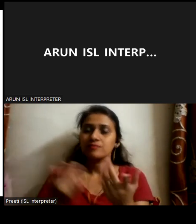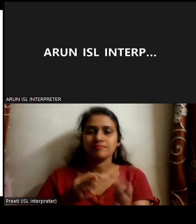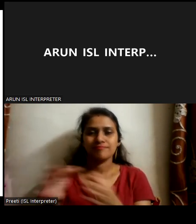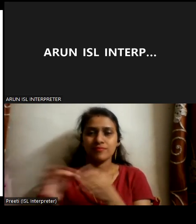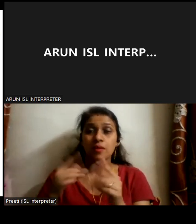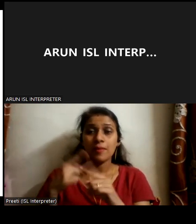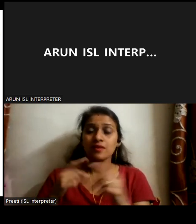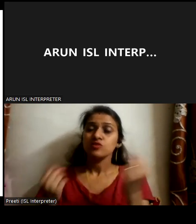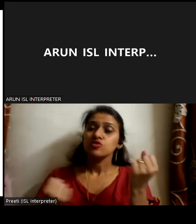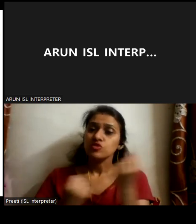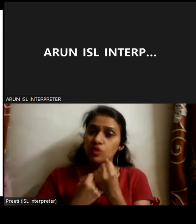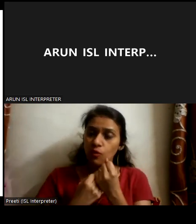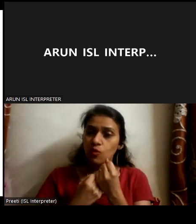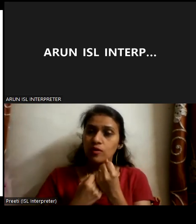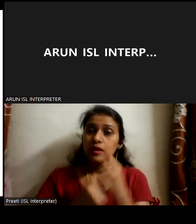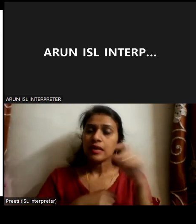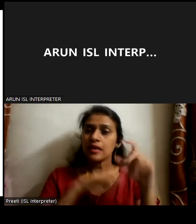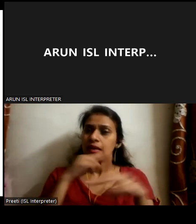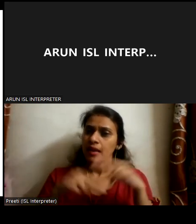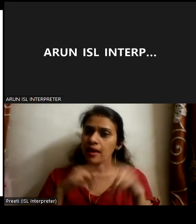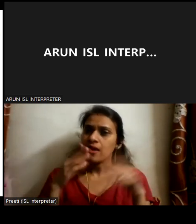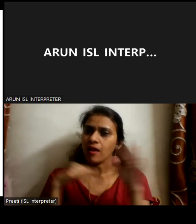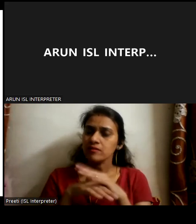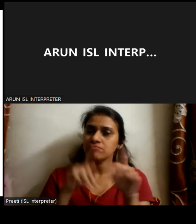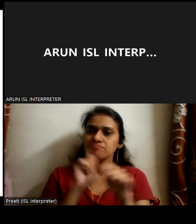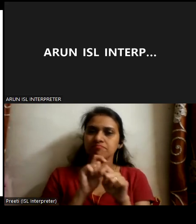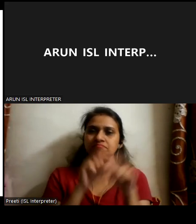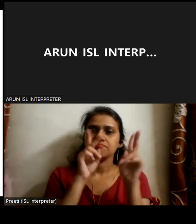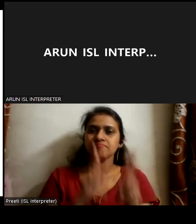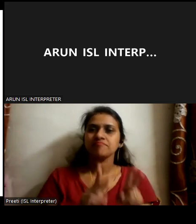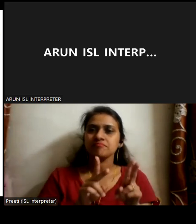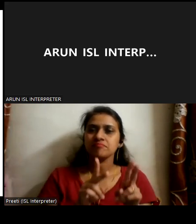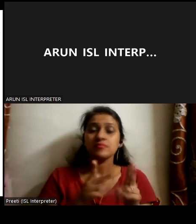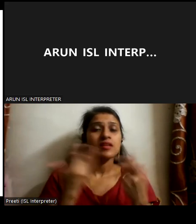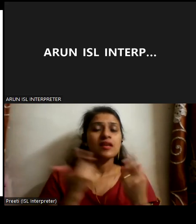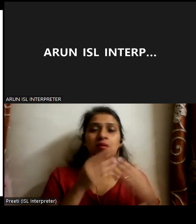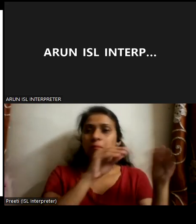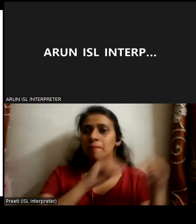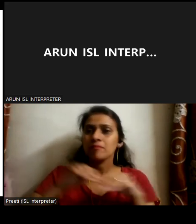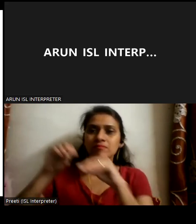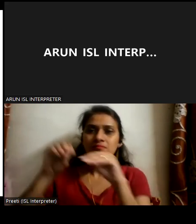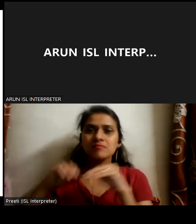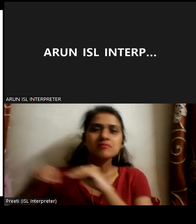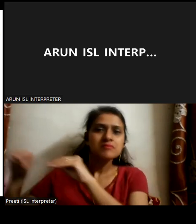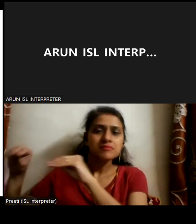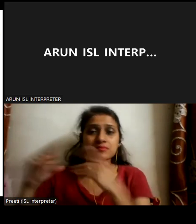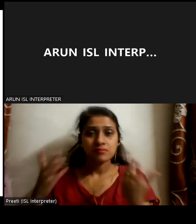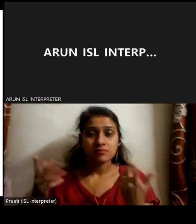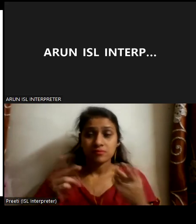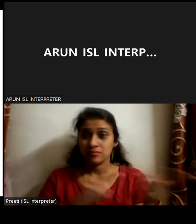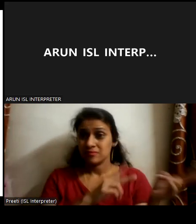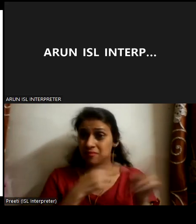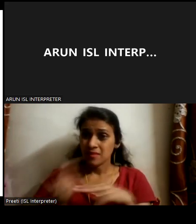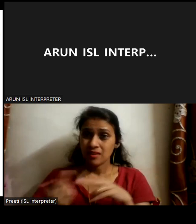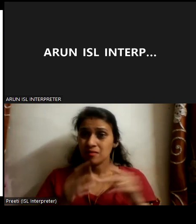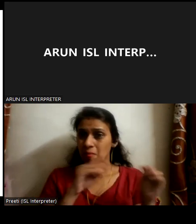उस जगह पे कार्यरत रहे, क्योंकि माइग्रेशन का काम होता है. तो अगर वहां पे माइग्रेट करने के बाद उसको और कुछ जरूरत है